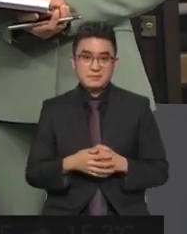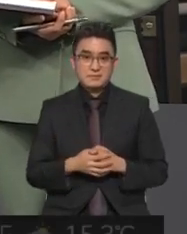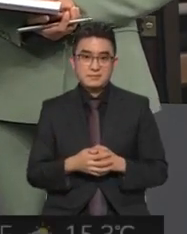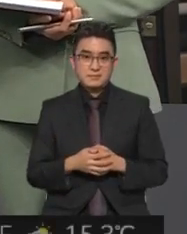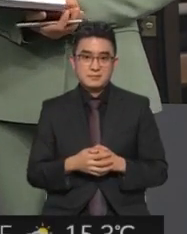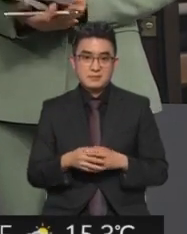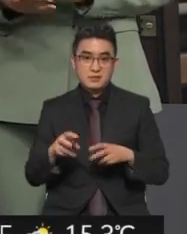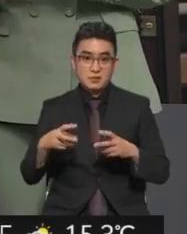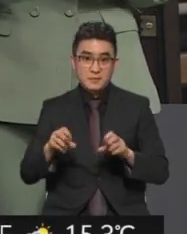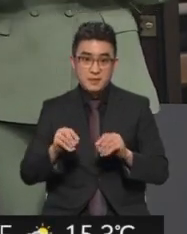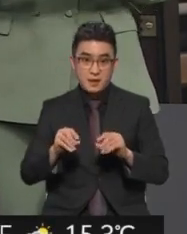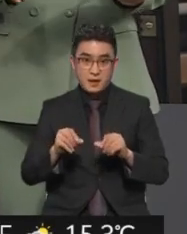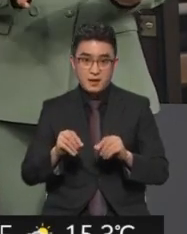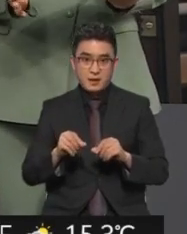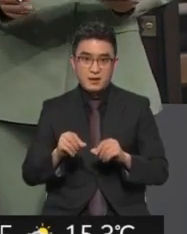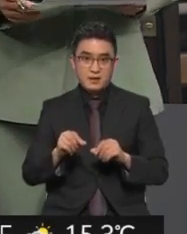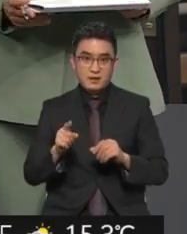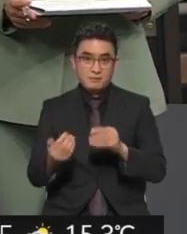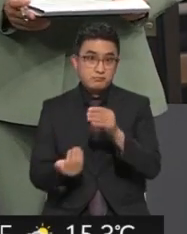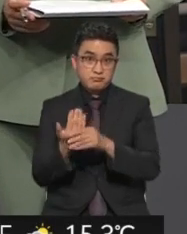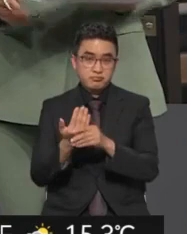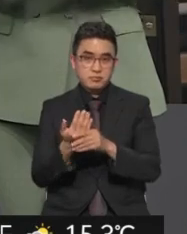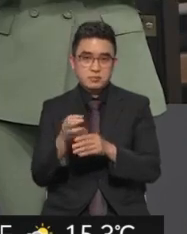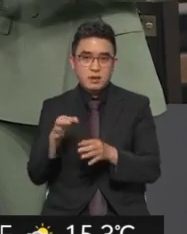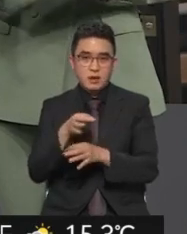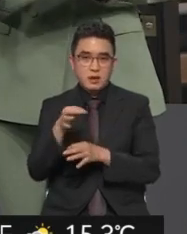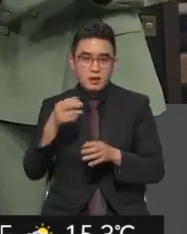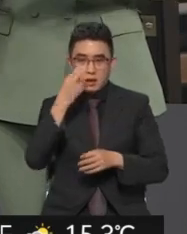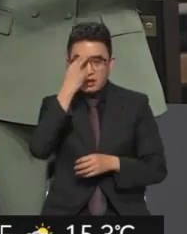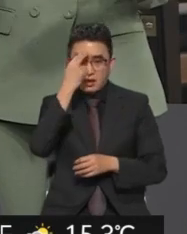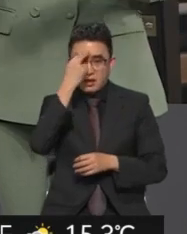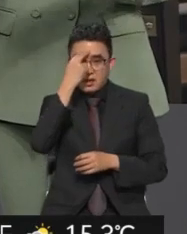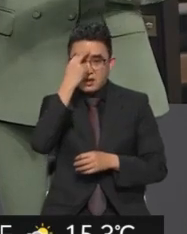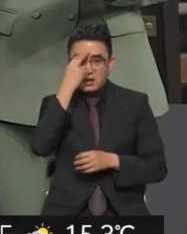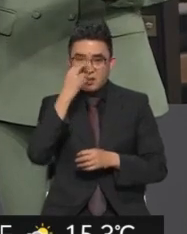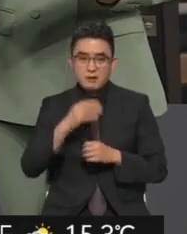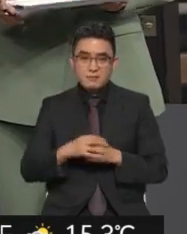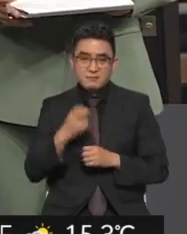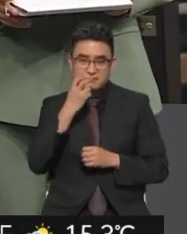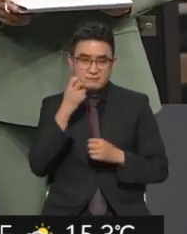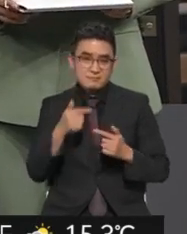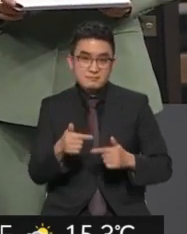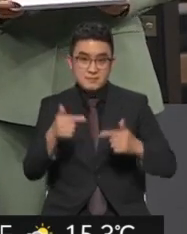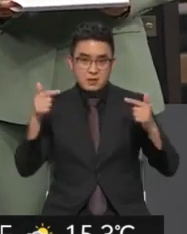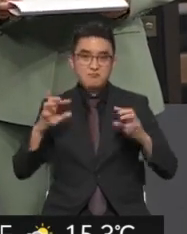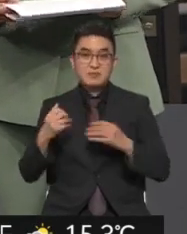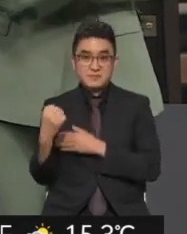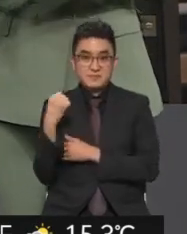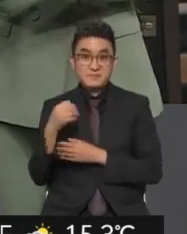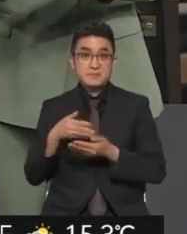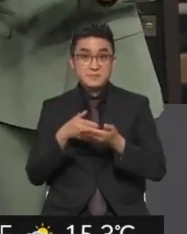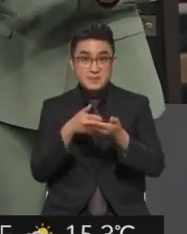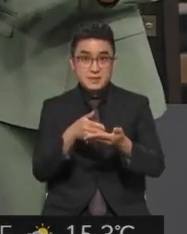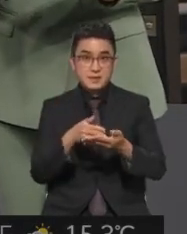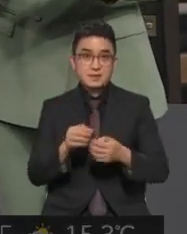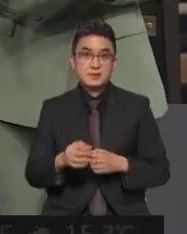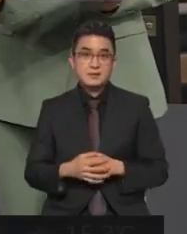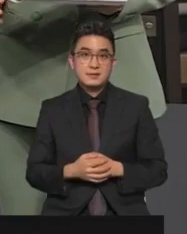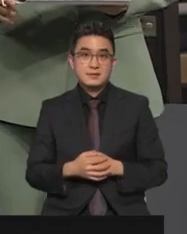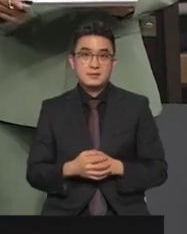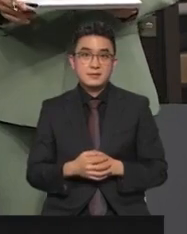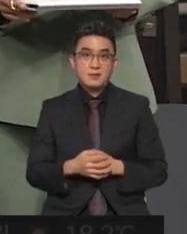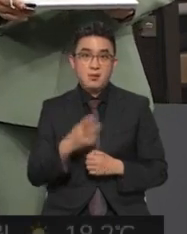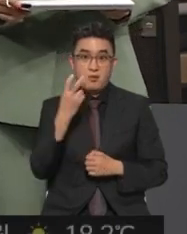보도가 나면서 자금 전달이 끊겼다라는 점을 들어서이 수사를 더 확대해야 한다라고도 주장을 했는데요 이원석